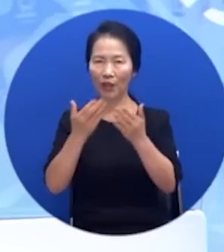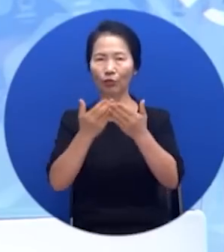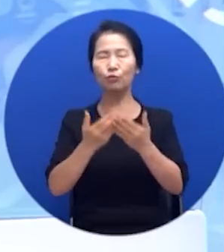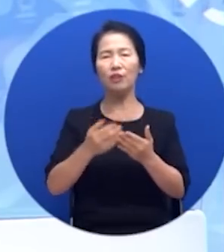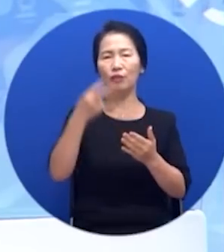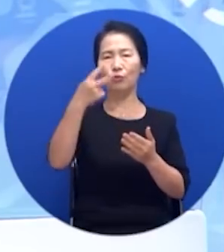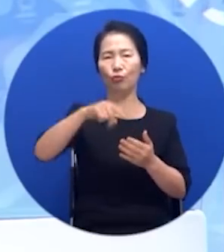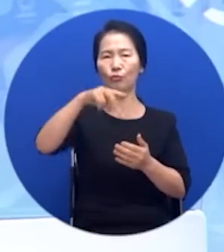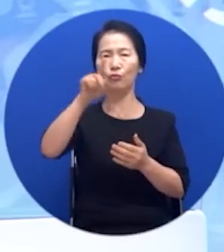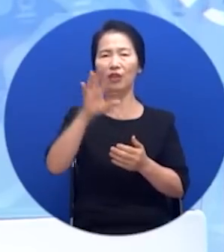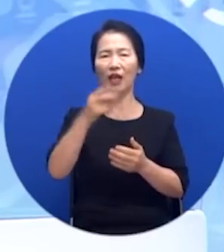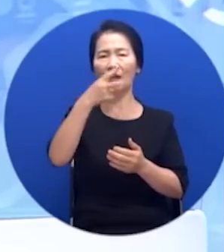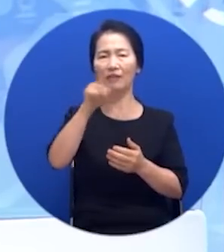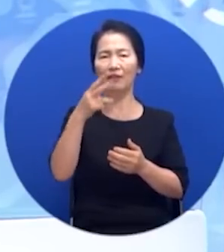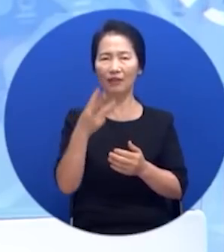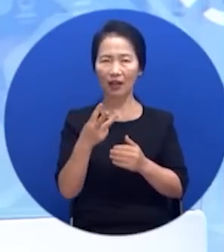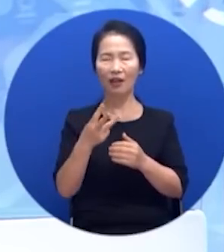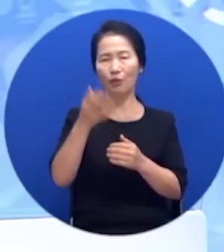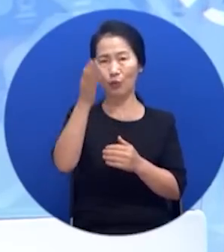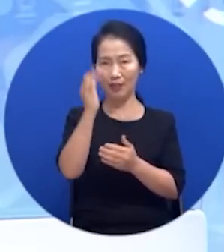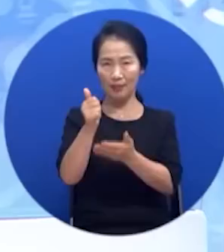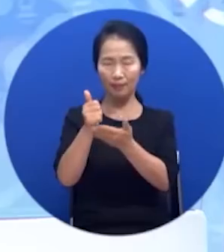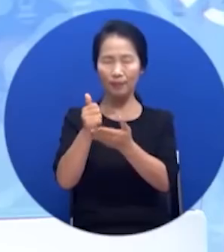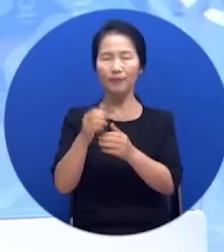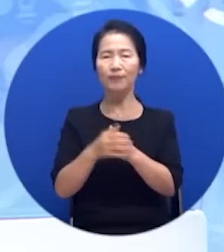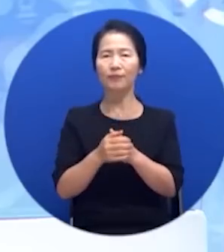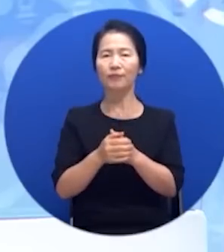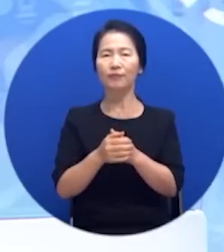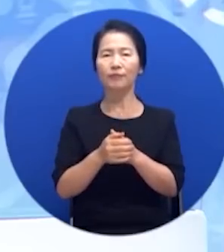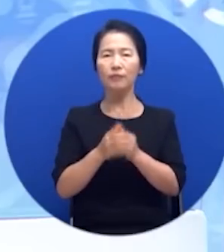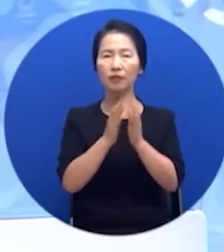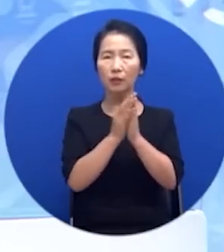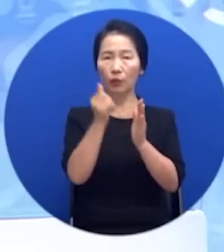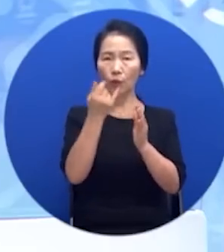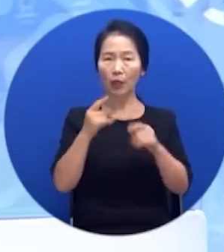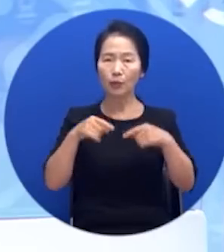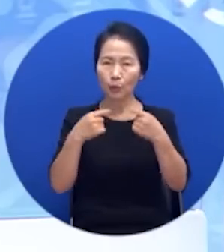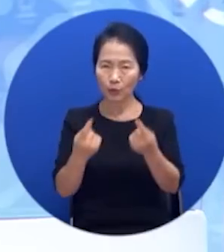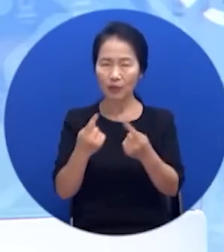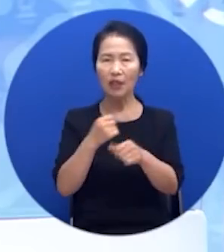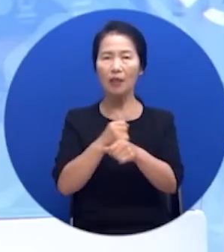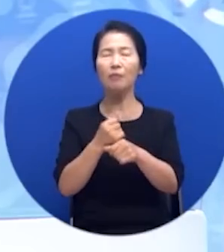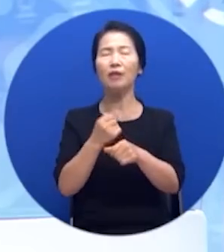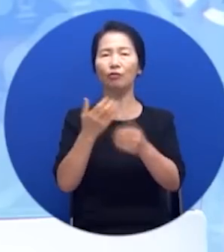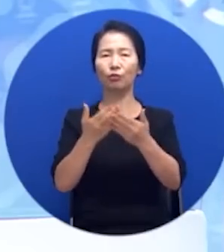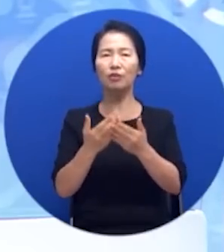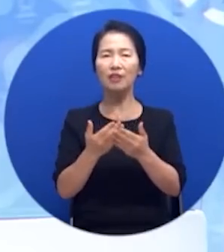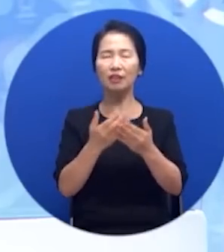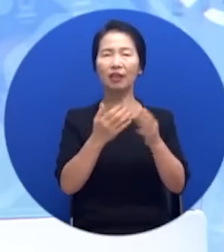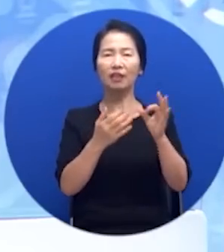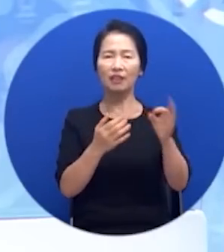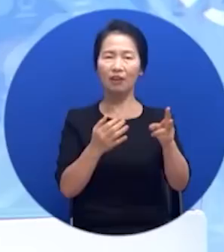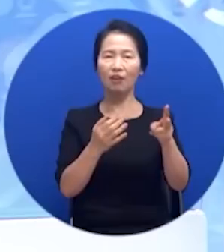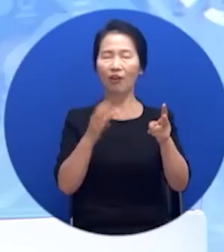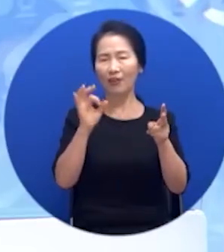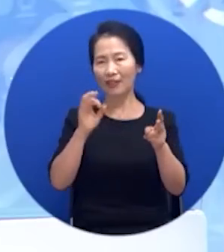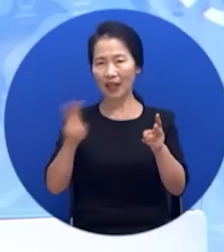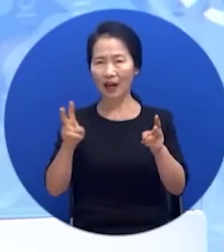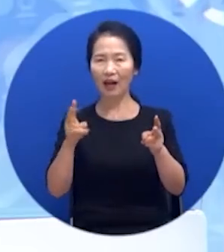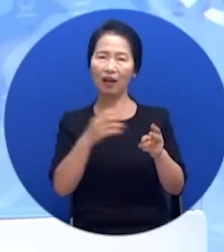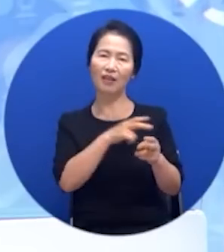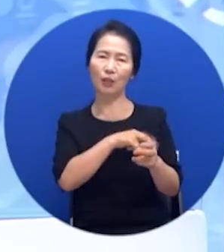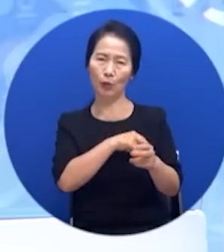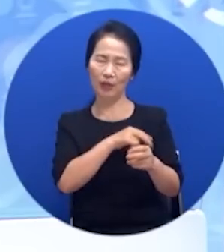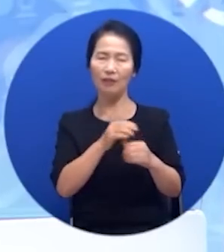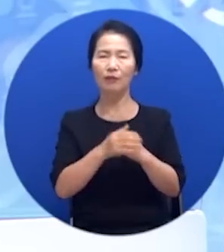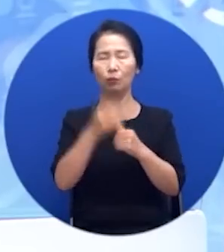두상달 국가초창기도회 회장님, 기도회에 동참해 주신 여야 의원님, 그리고 모든